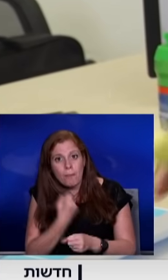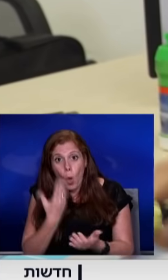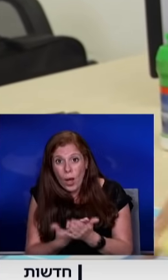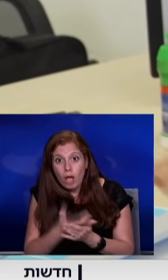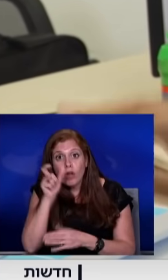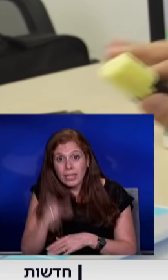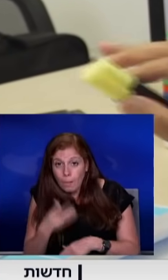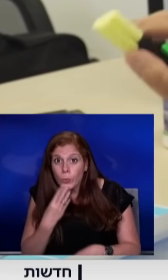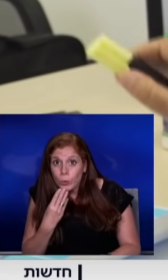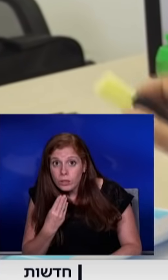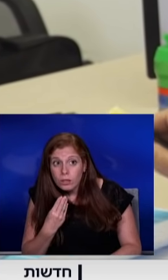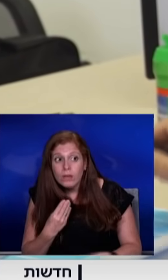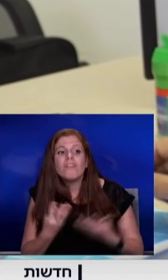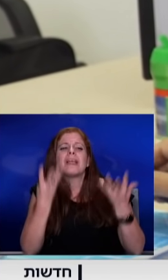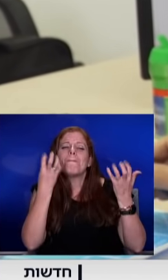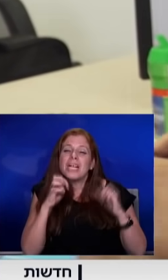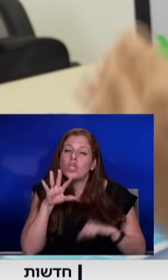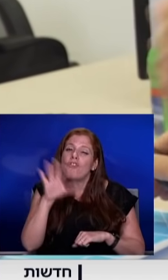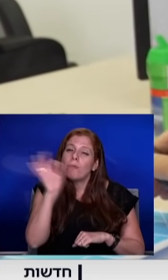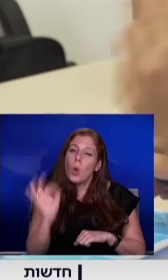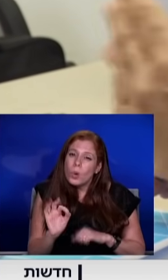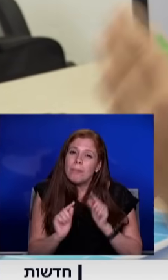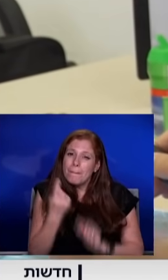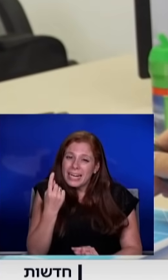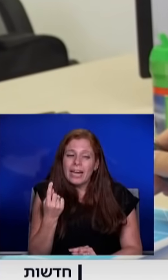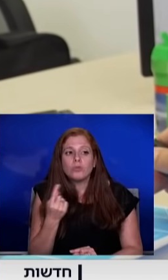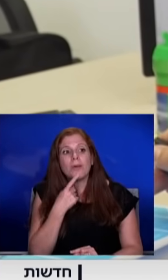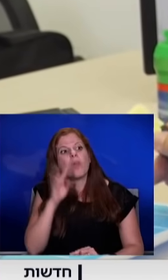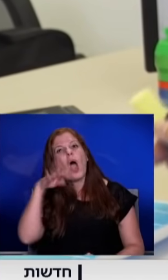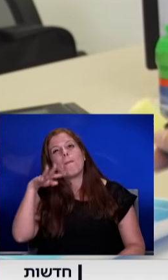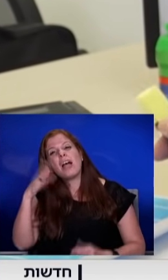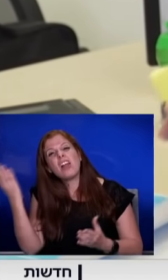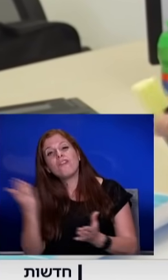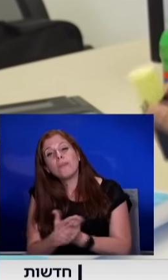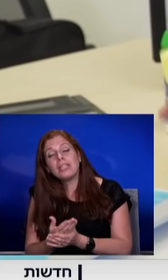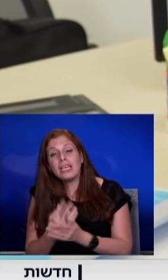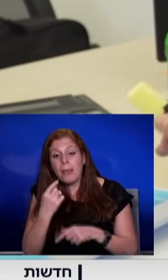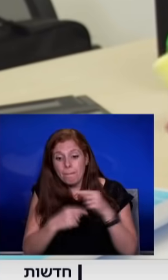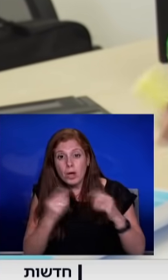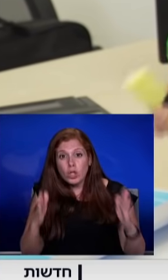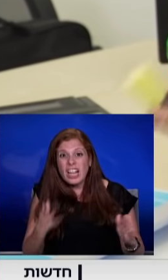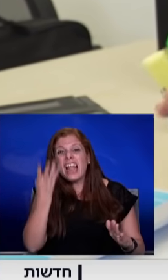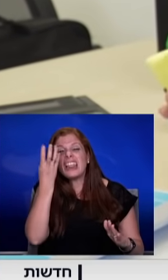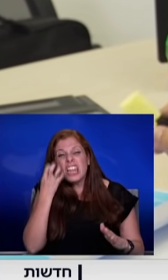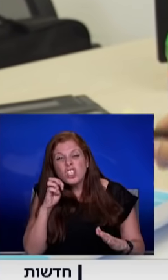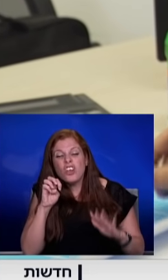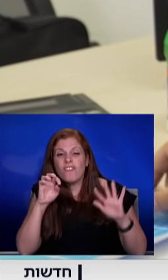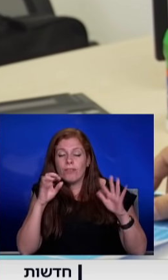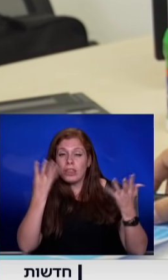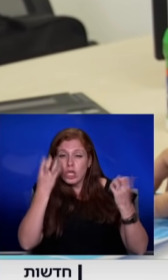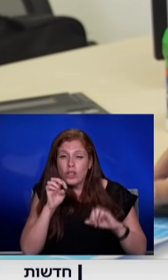ואגב, זה 95% מהמקרים, כלומר, מתוך 4,000 תיקים שמגיעים אלינו בשנה, 95% יוצאים פה עם אישור